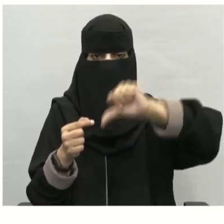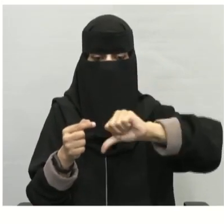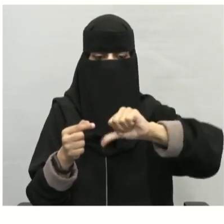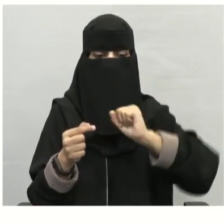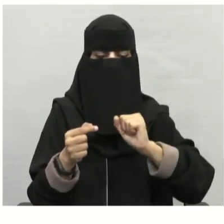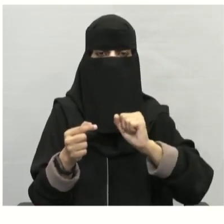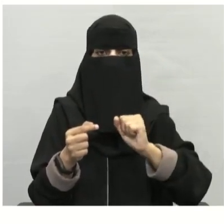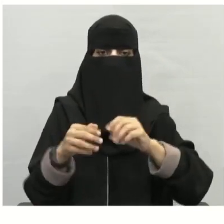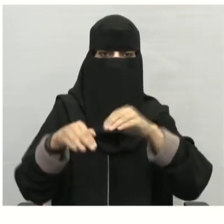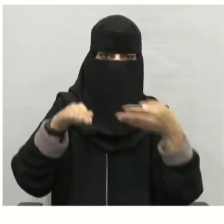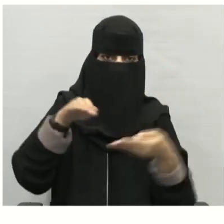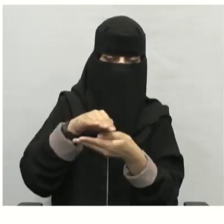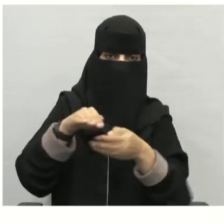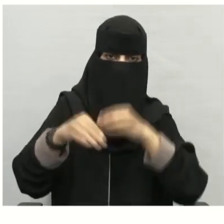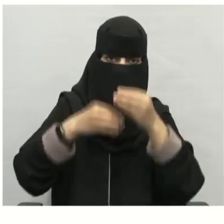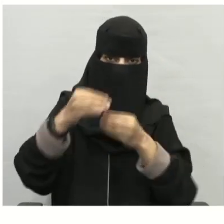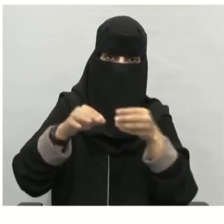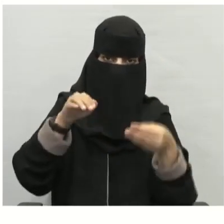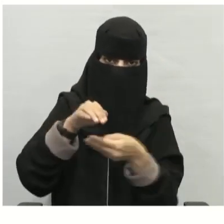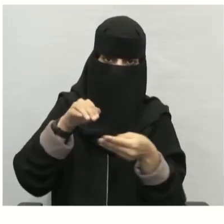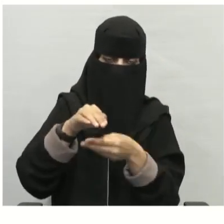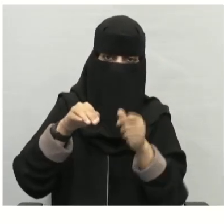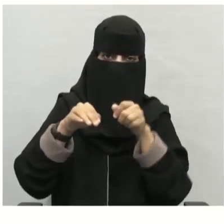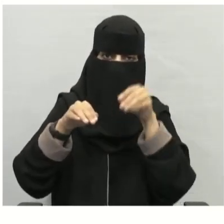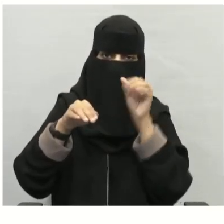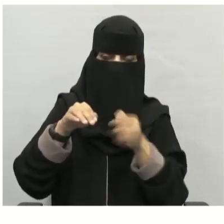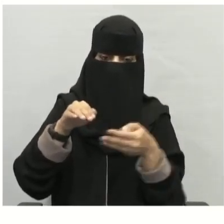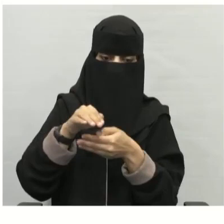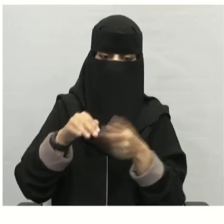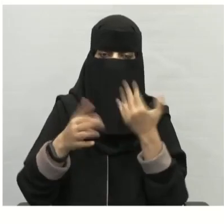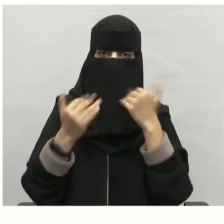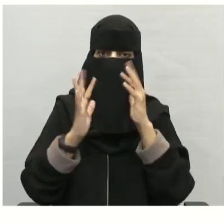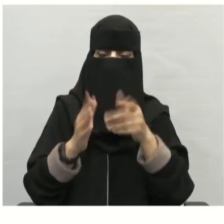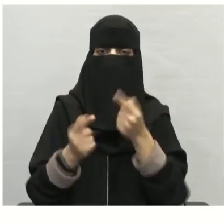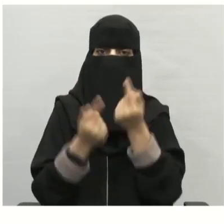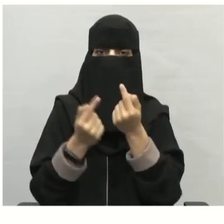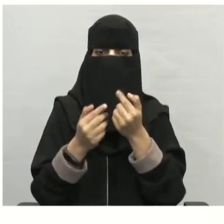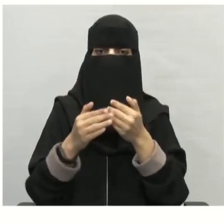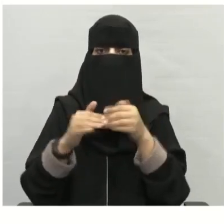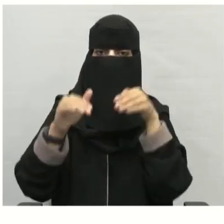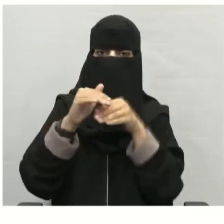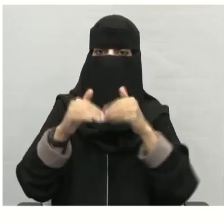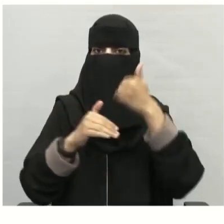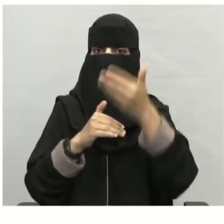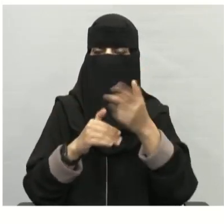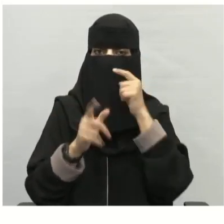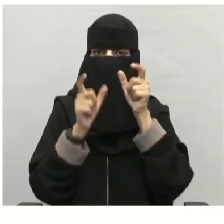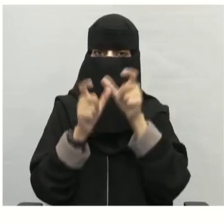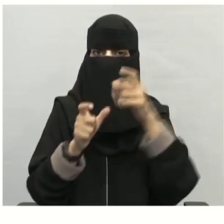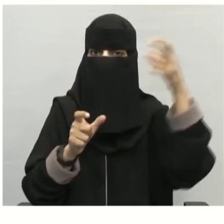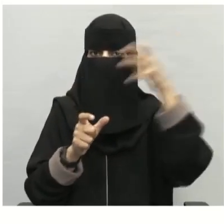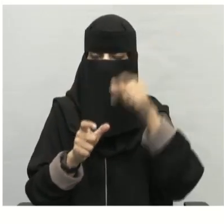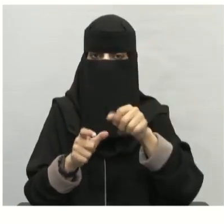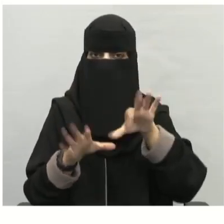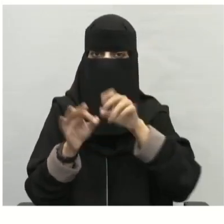تسميد التربه تحدثنا عن بعض النباتات الداخليه والخارجيه التي تحتاج الى تعريض لاشعه